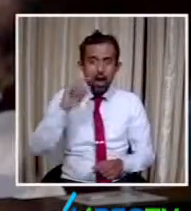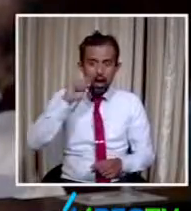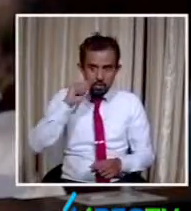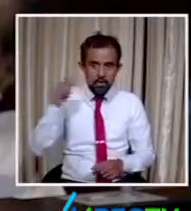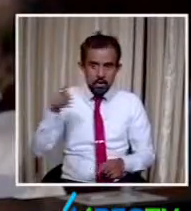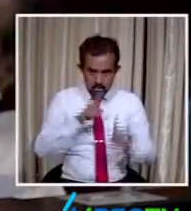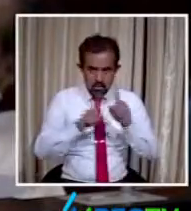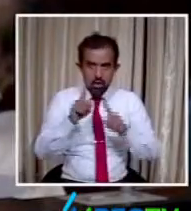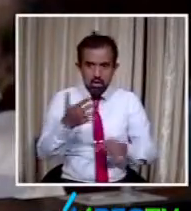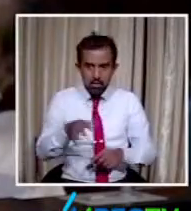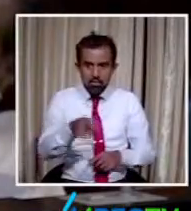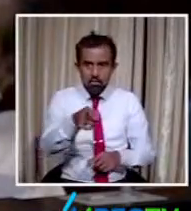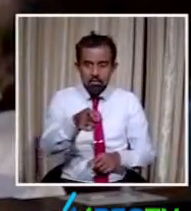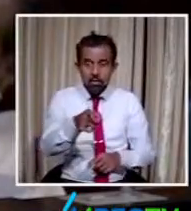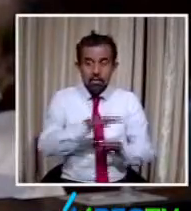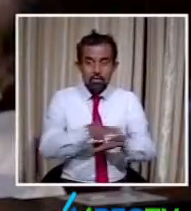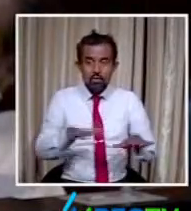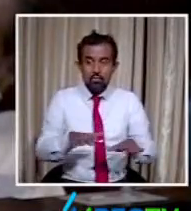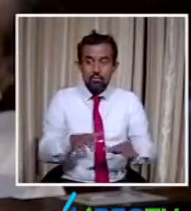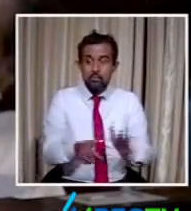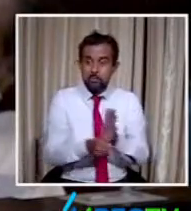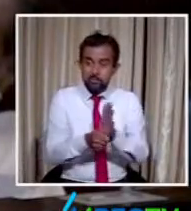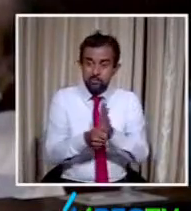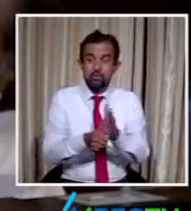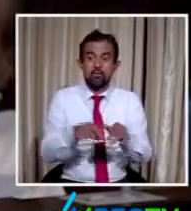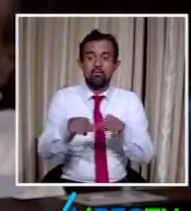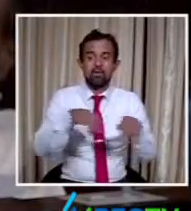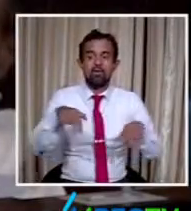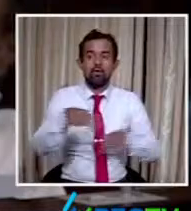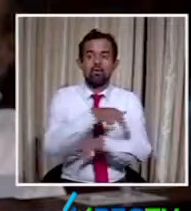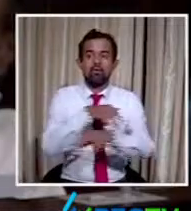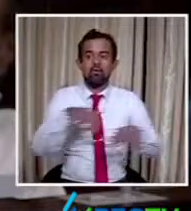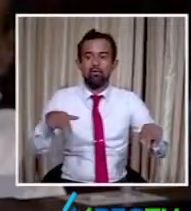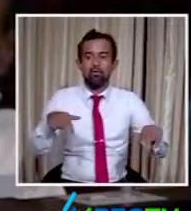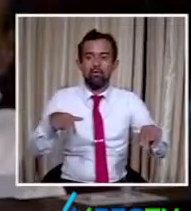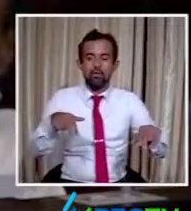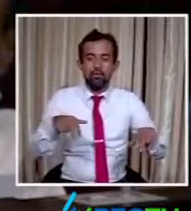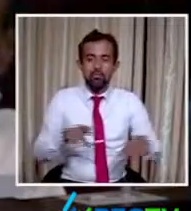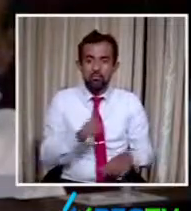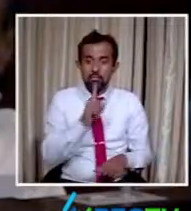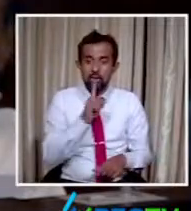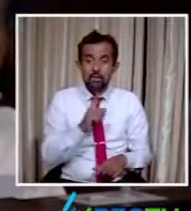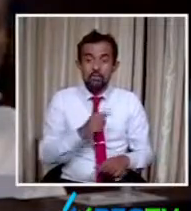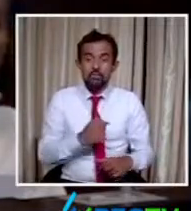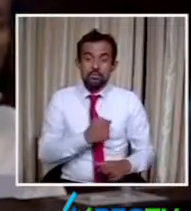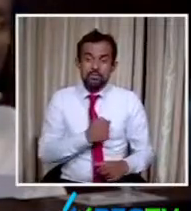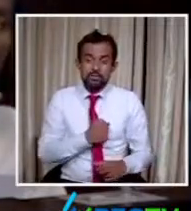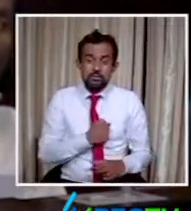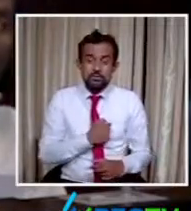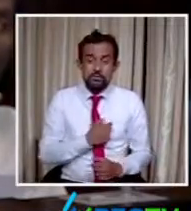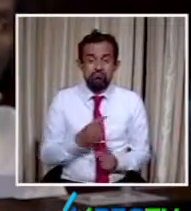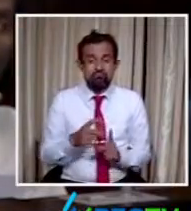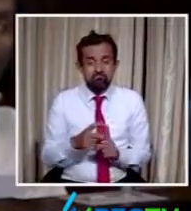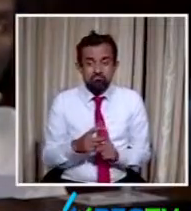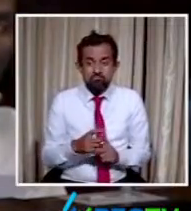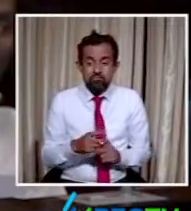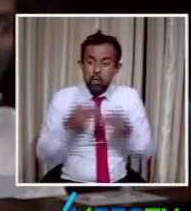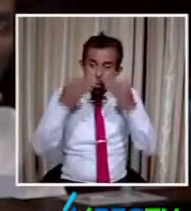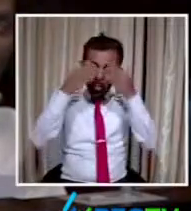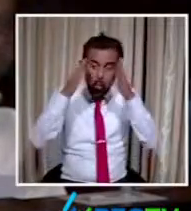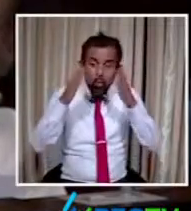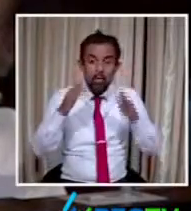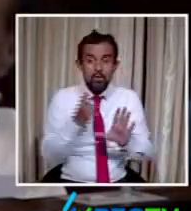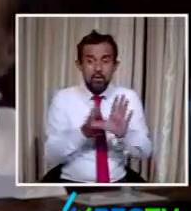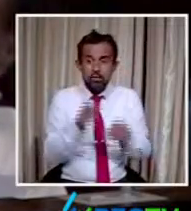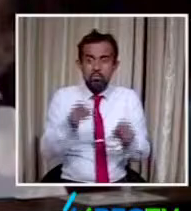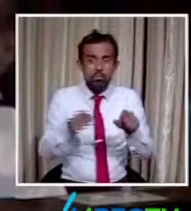කතා කරේ දරුවෝ නෙමෙයි මේ මරු වගේ හැසිරුනේ මම කියන්නේ අර හදවතින් මේ තිබිච්ච පීඩ නිසා ආපු අවංක තරුණ කොල්ල කෙල්ල